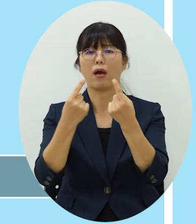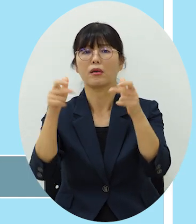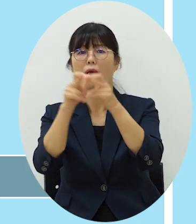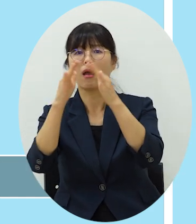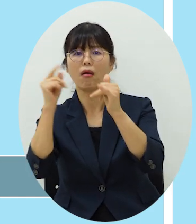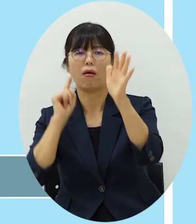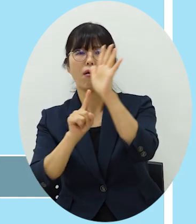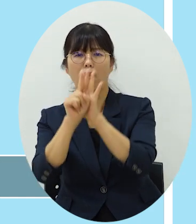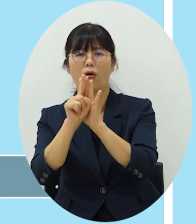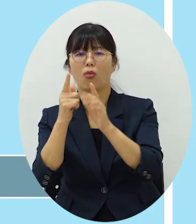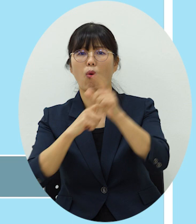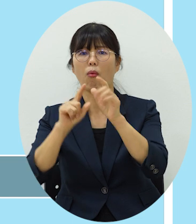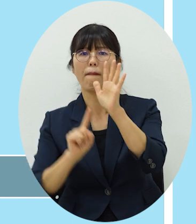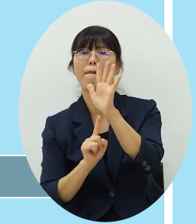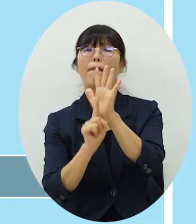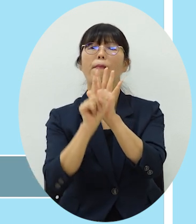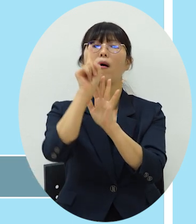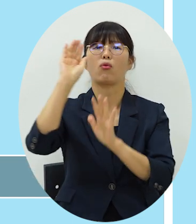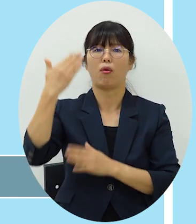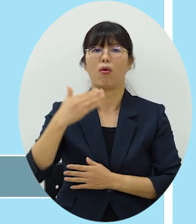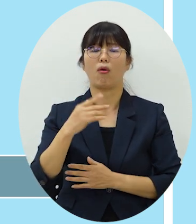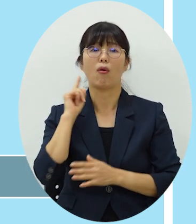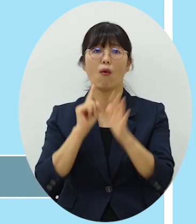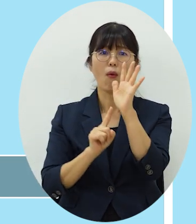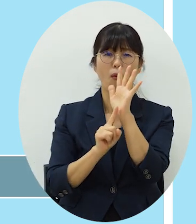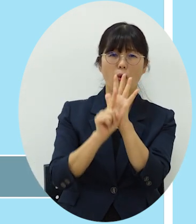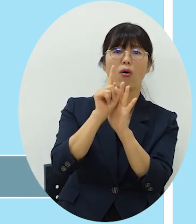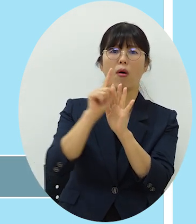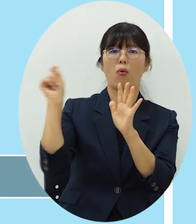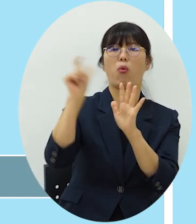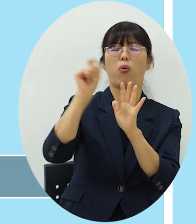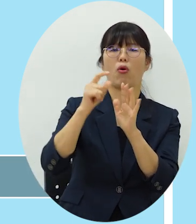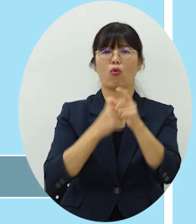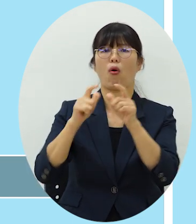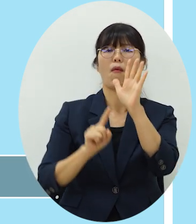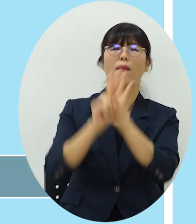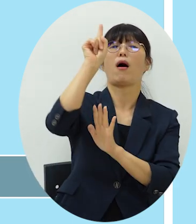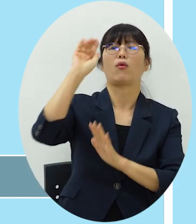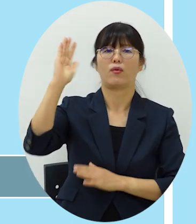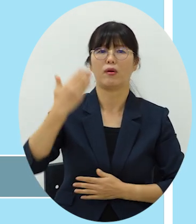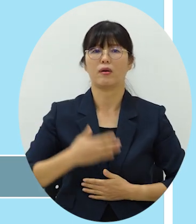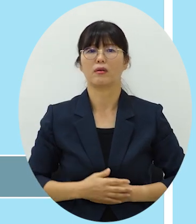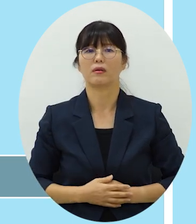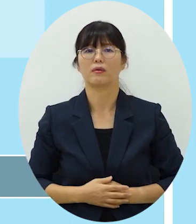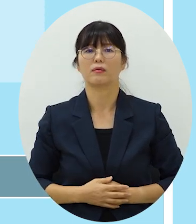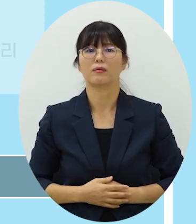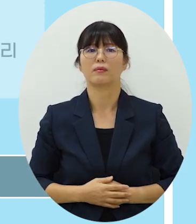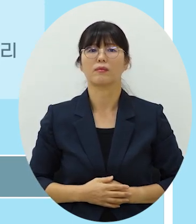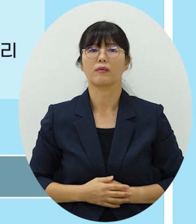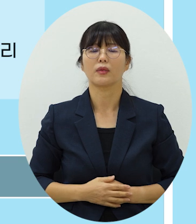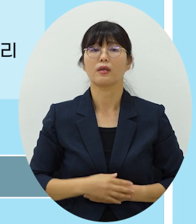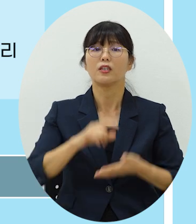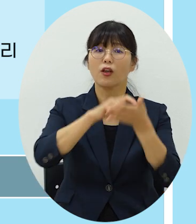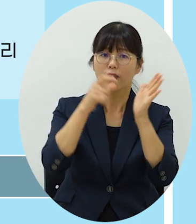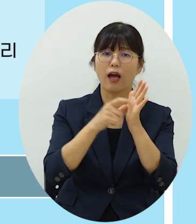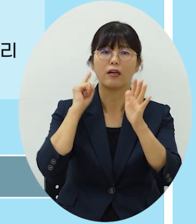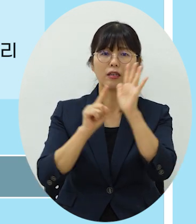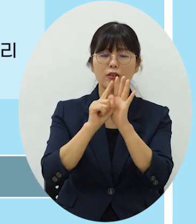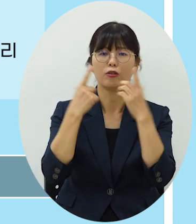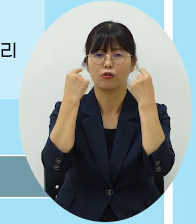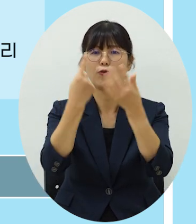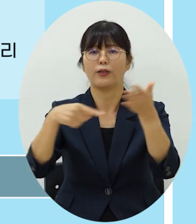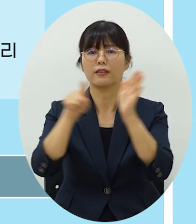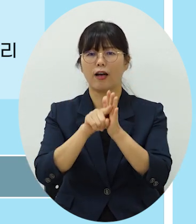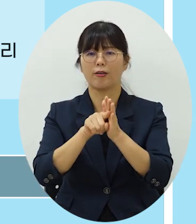장애인 고혈압에서 더 빠르게 진행되며 혈압이 높을수록 진행 속도는 더욱 빨라집니다. 적정 혈압을 유지하기